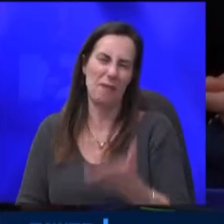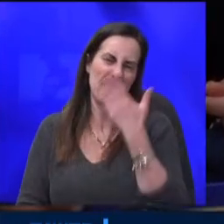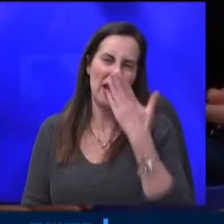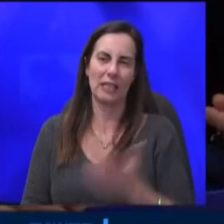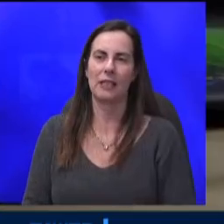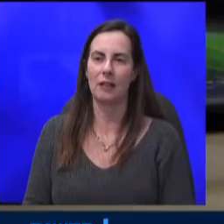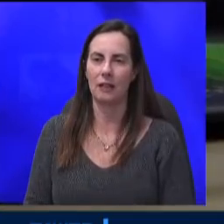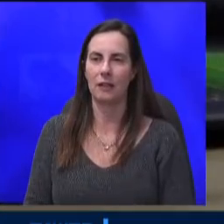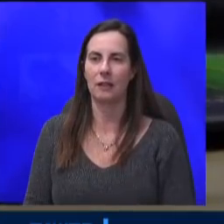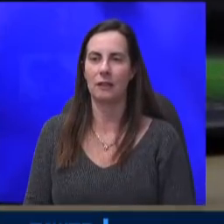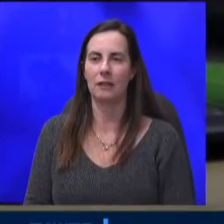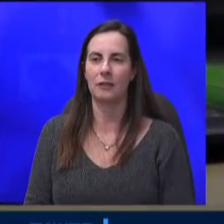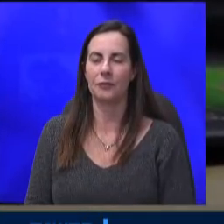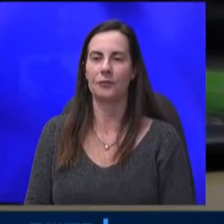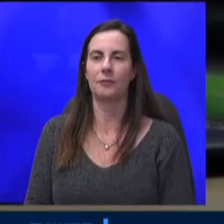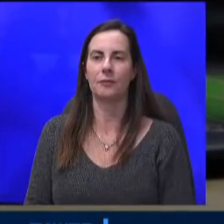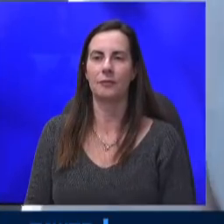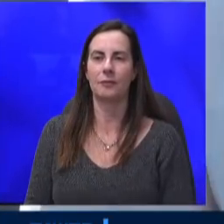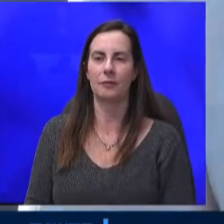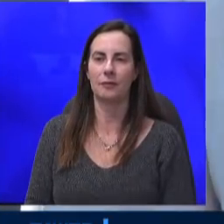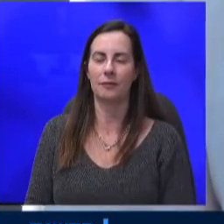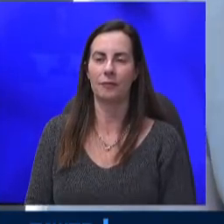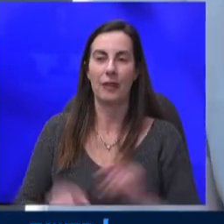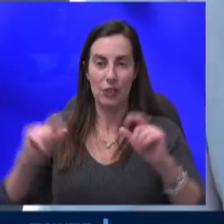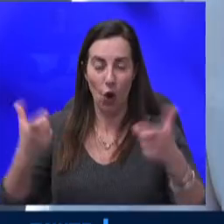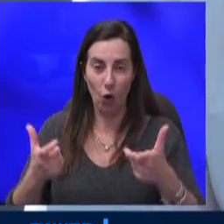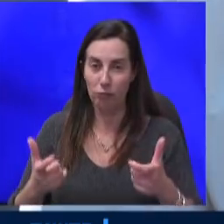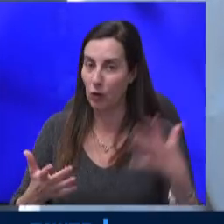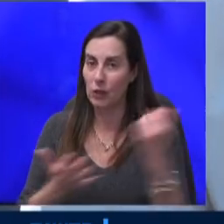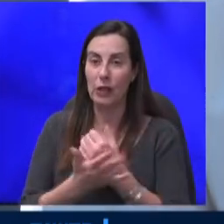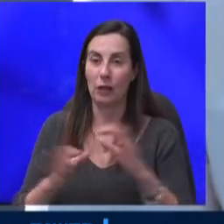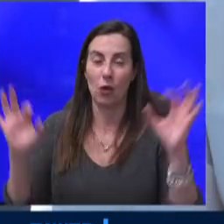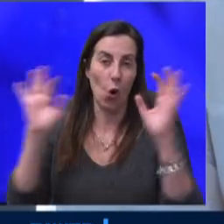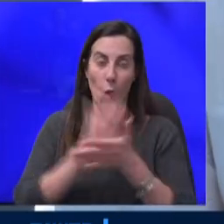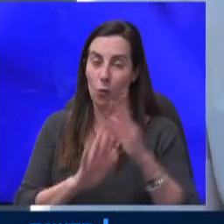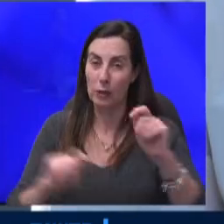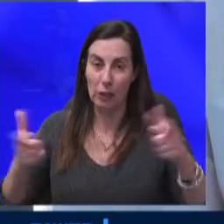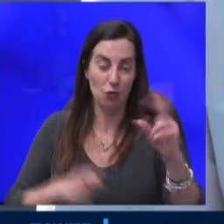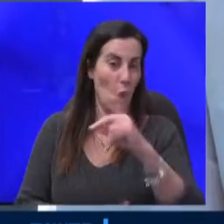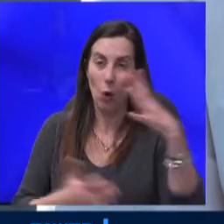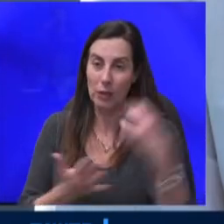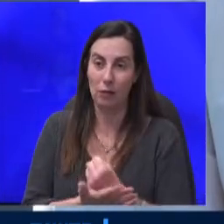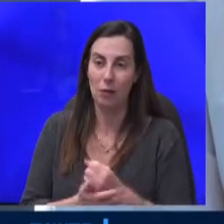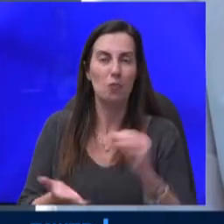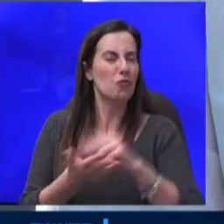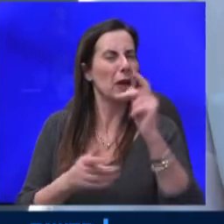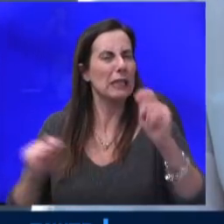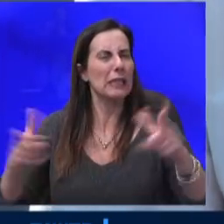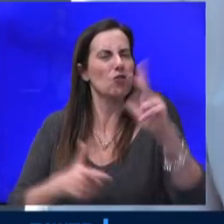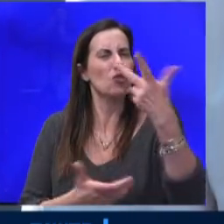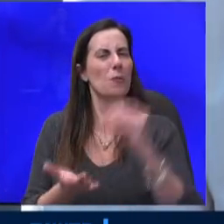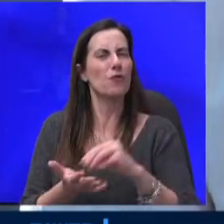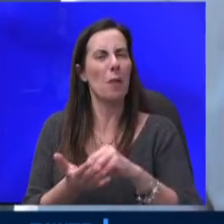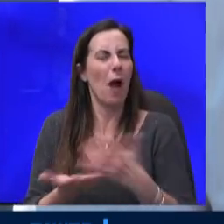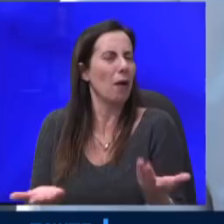מבאס. סגר ראשון לא הצליח להם, סגר שני גם לא הצליח להם. למה הסגר שלישי? למה?